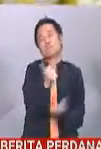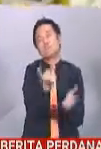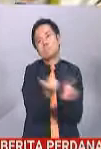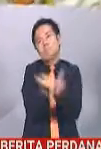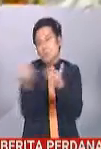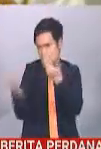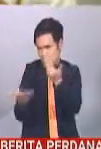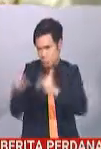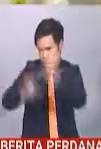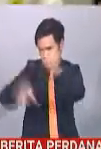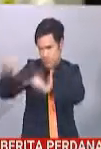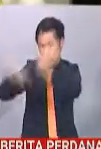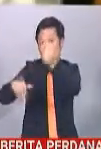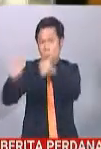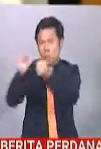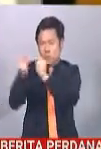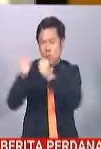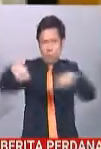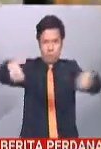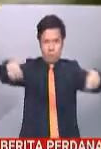membangunkan sukan di negara ini.